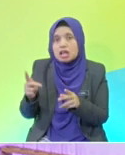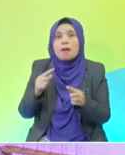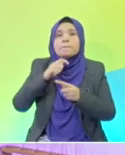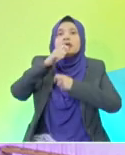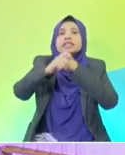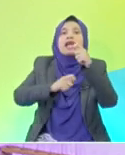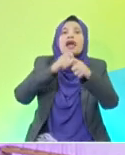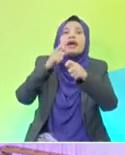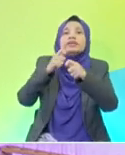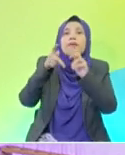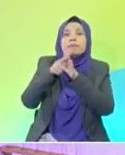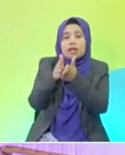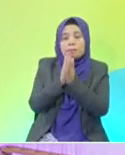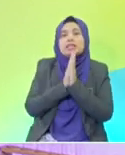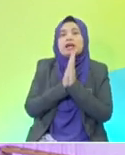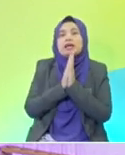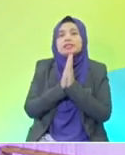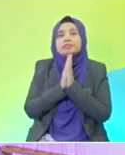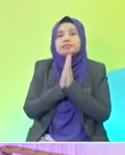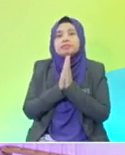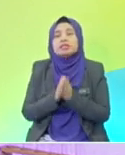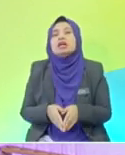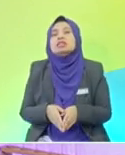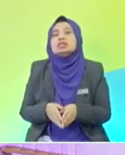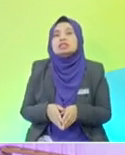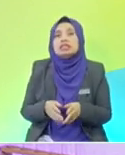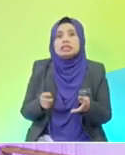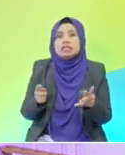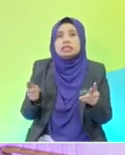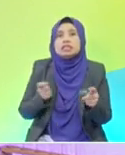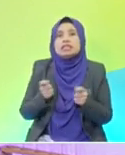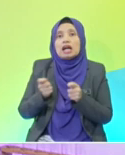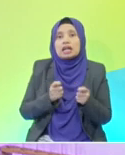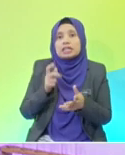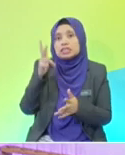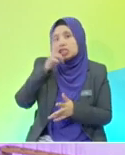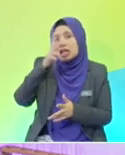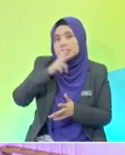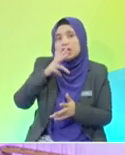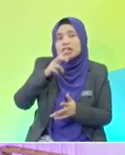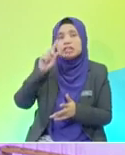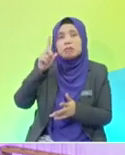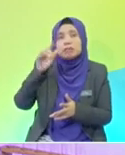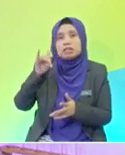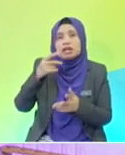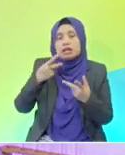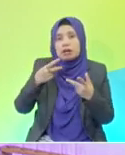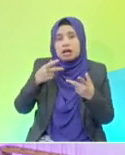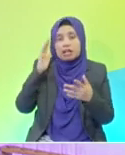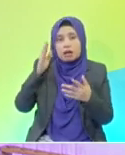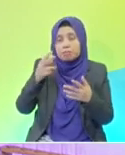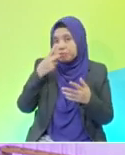di dalam permintaan so tindakan kerajaan manakah yang menyebabkan perubahan tersebut Kalau